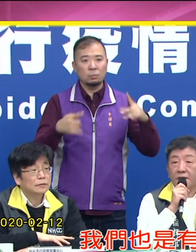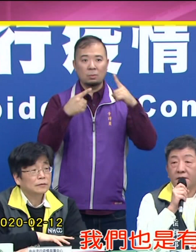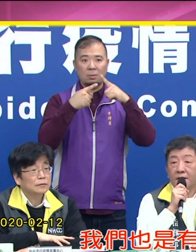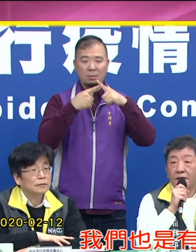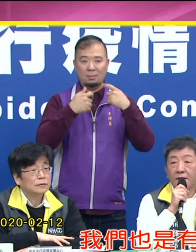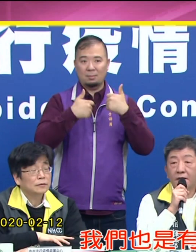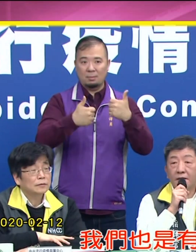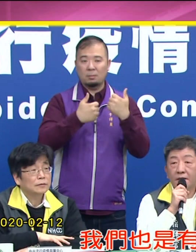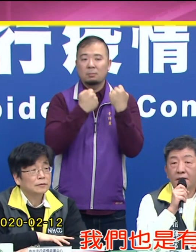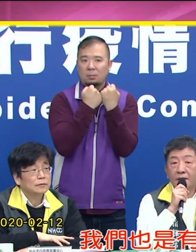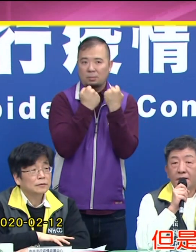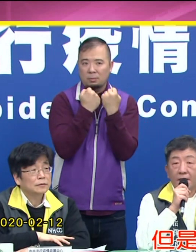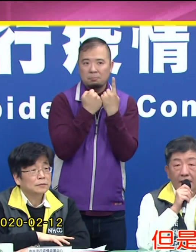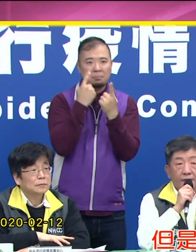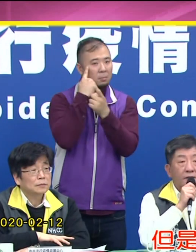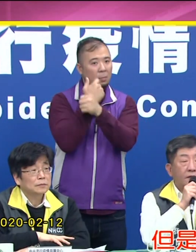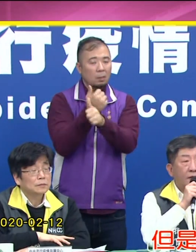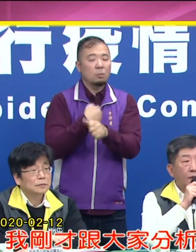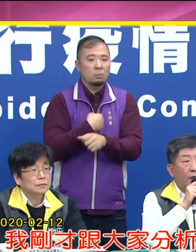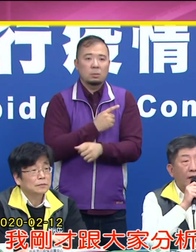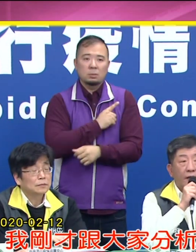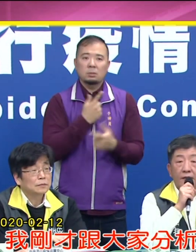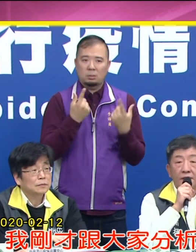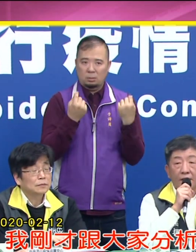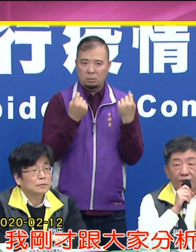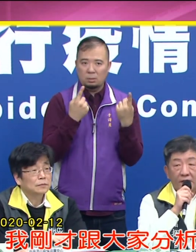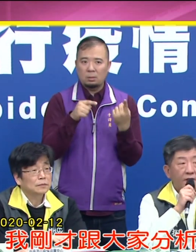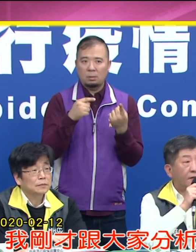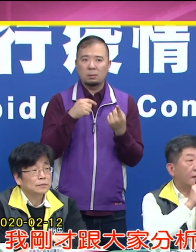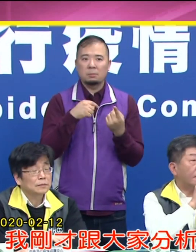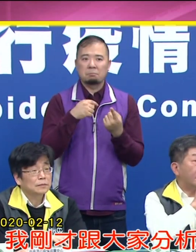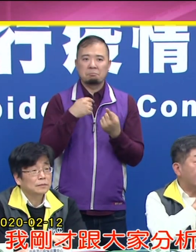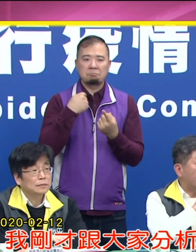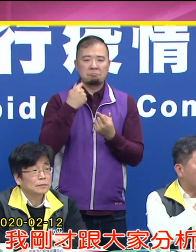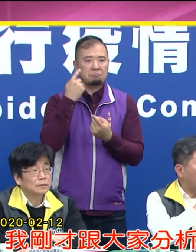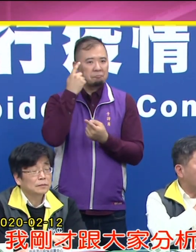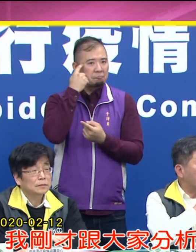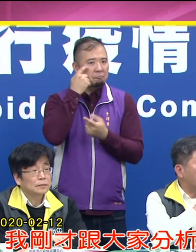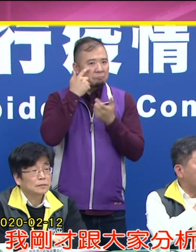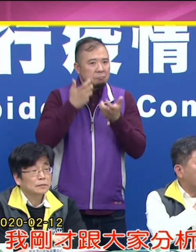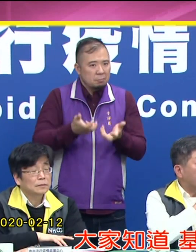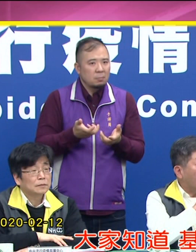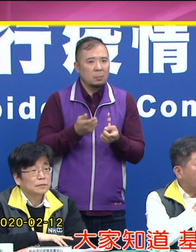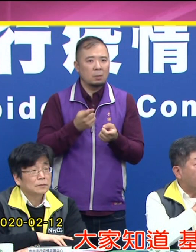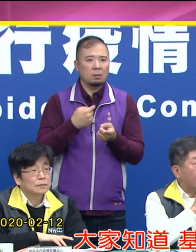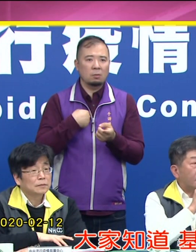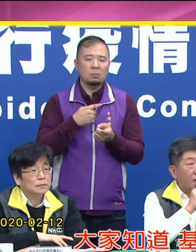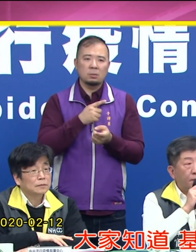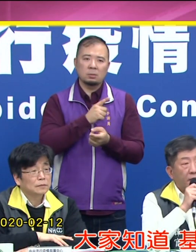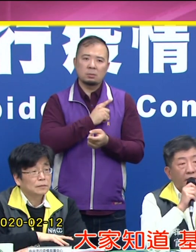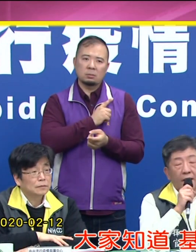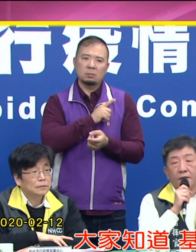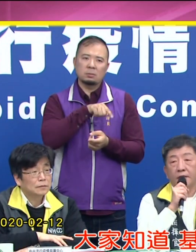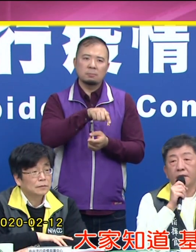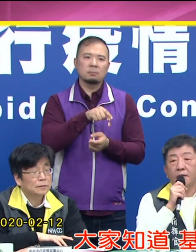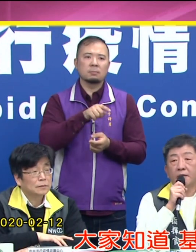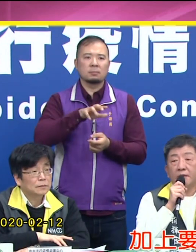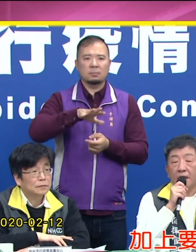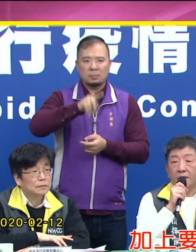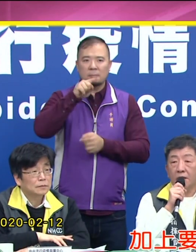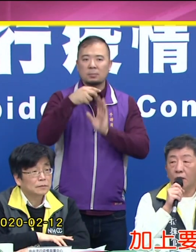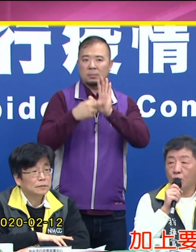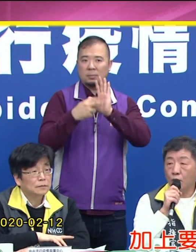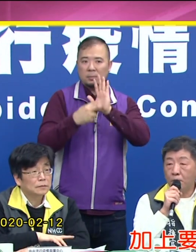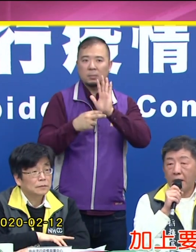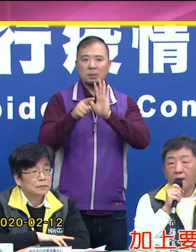但他没有国籍，但他可能有一些长期居留证或长期相关的工作证或什么证之类的。这个消息一出来之后，大家想说哈，怎